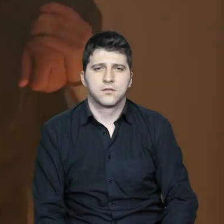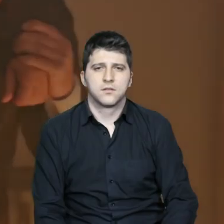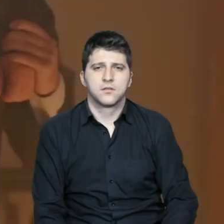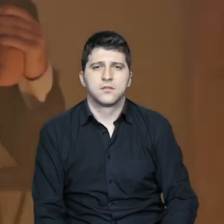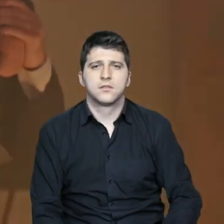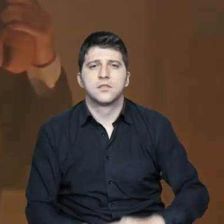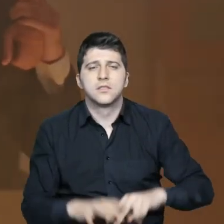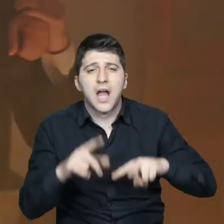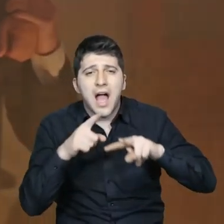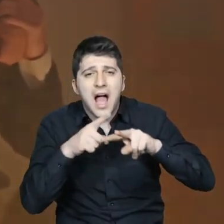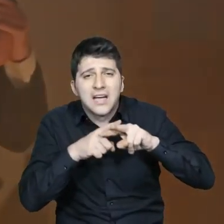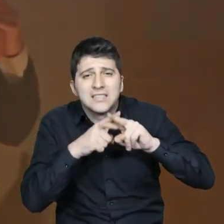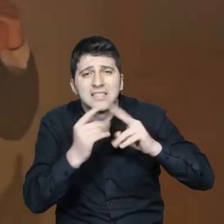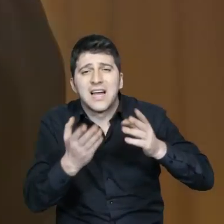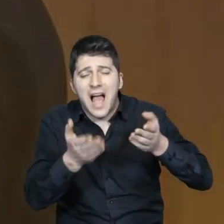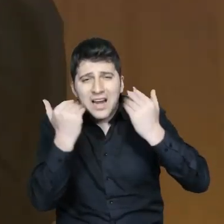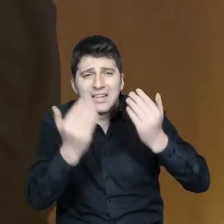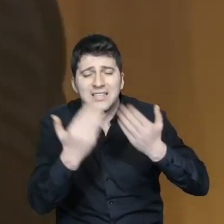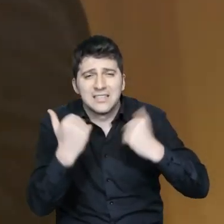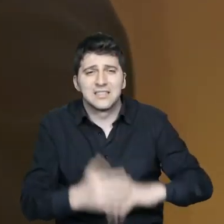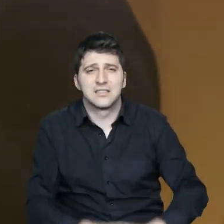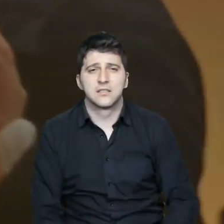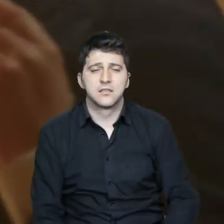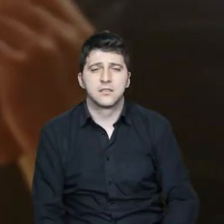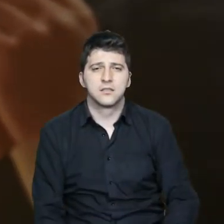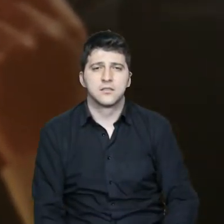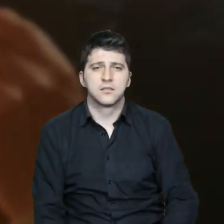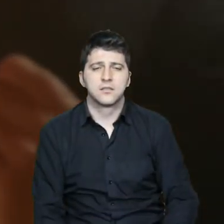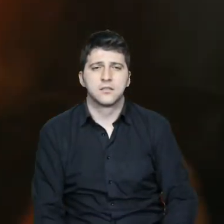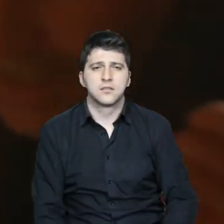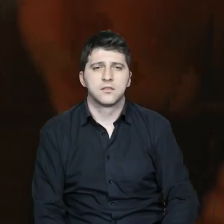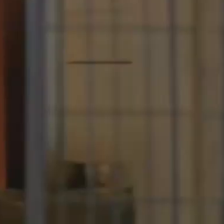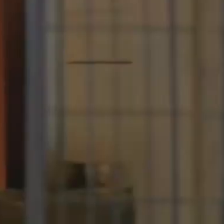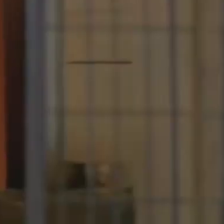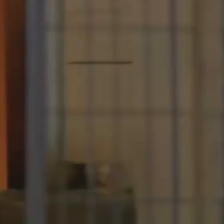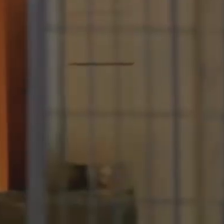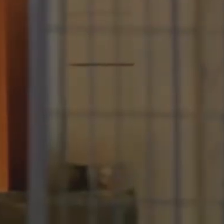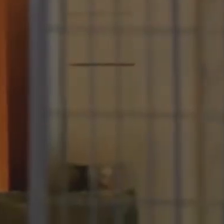Asil kenara gel! Asil gözlerini araladı ama tepkisiz.